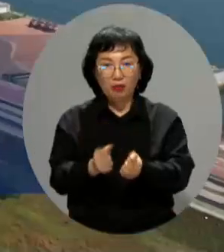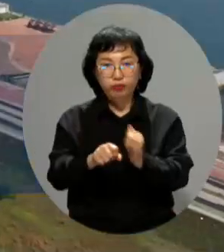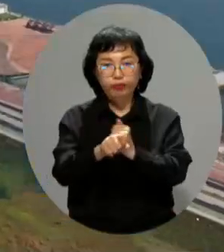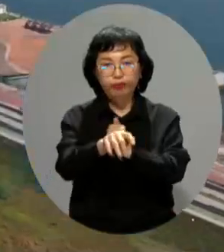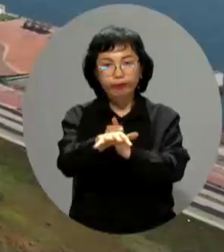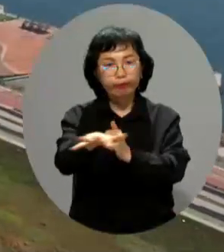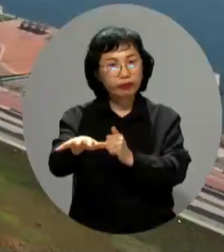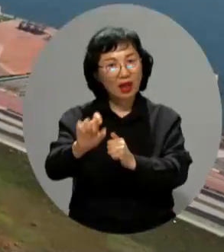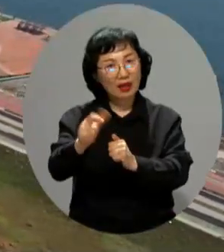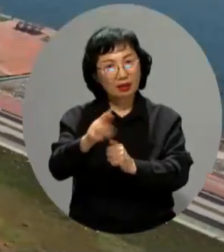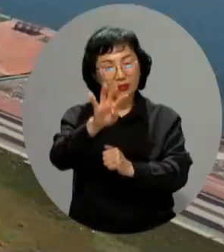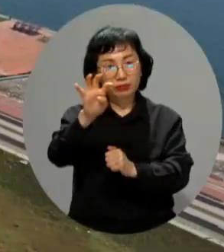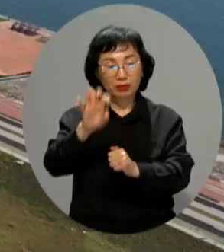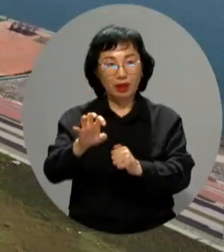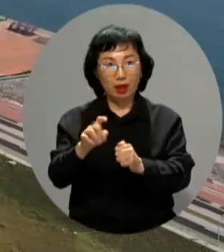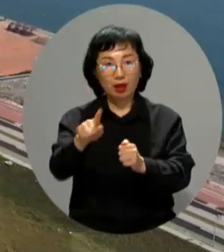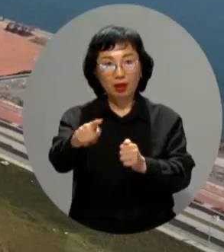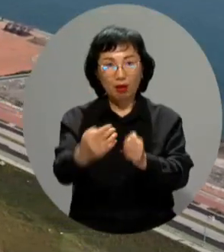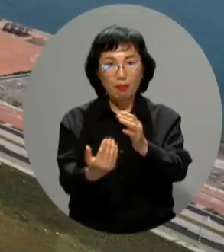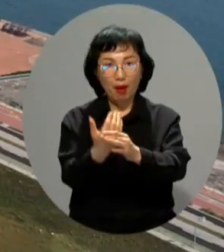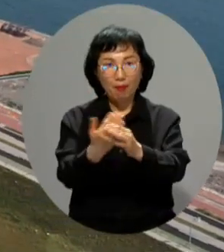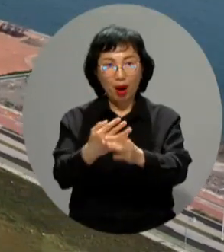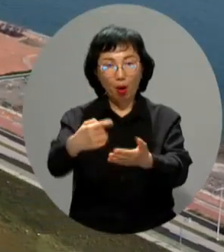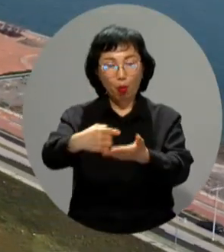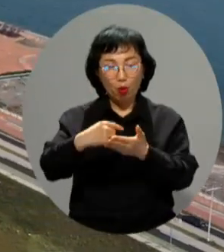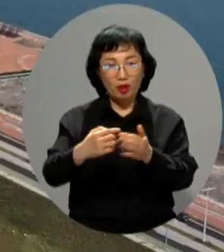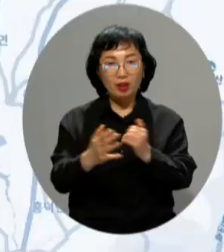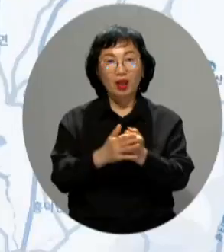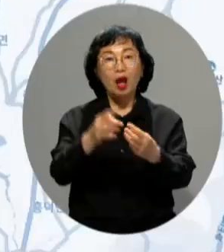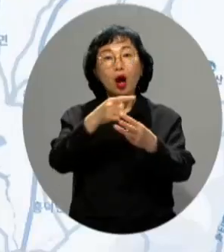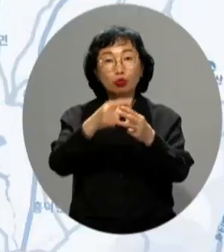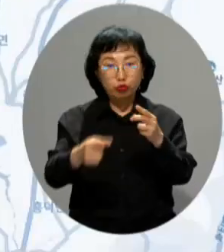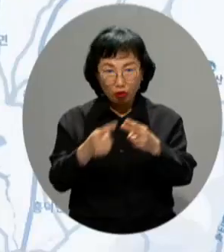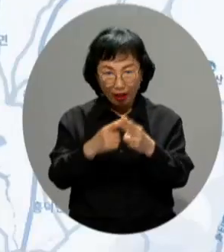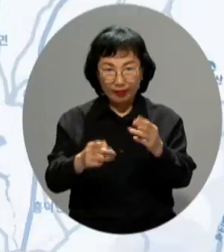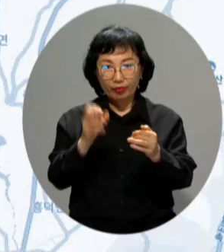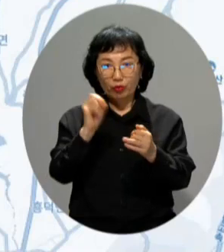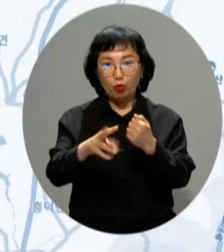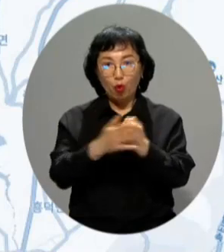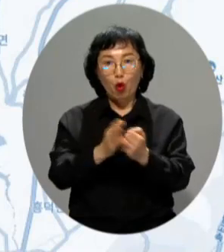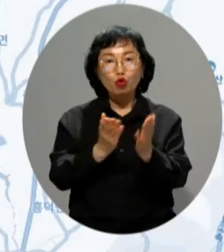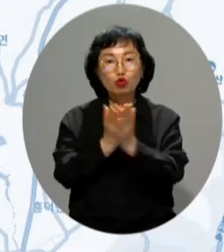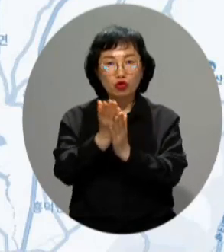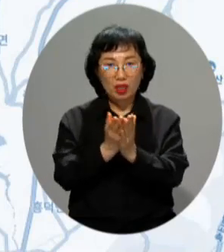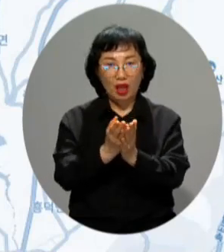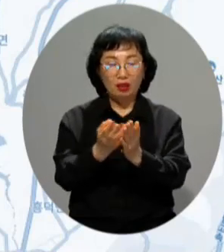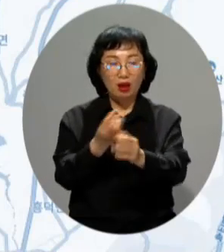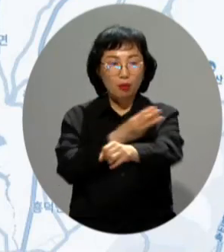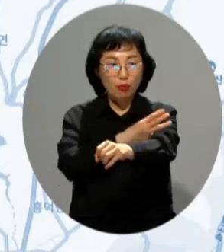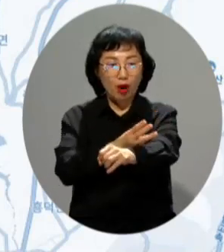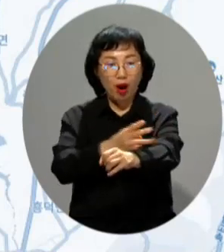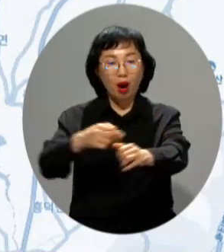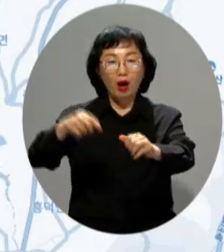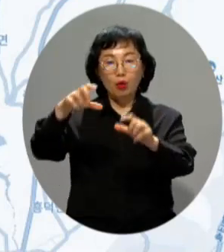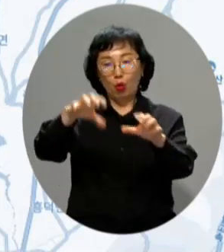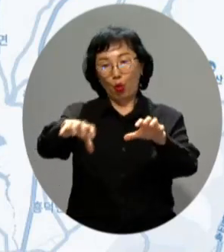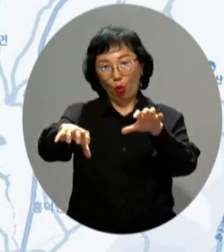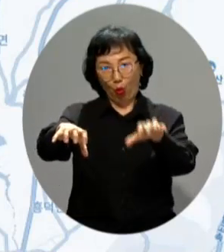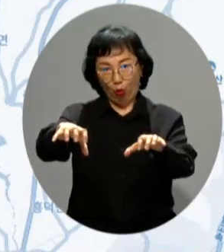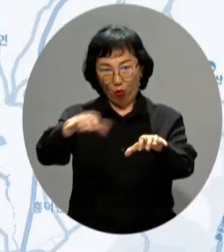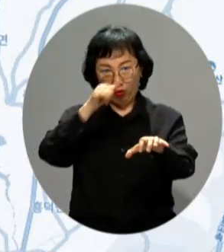않았나. 해파리 발생이 보고된 지역은 부안과 군산 일대, 새만금 방조제 배수관문이 있는 두 곳